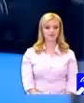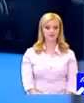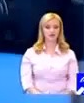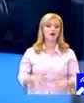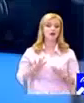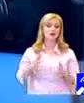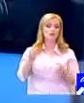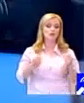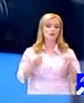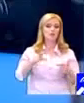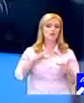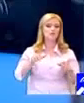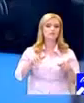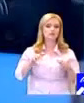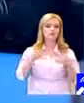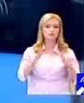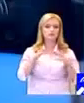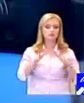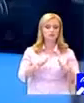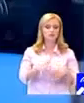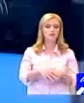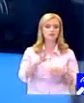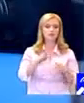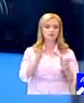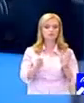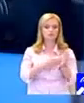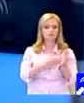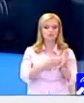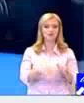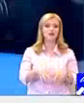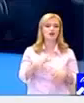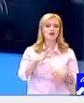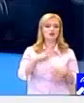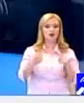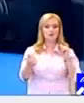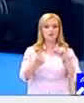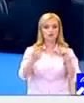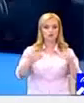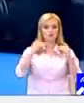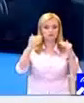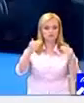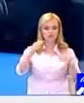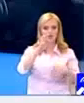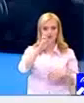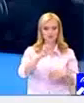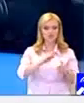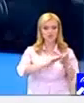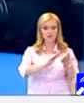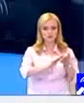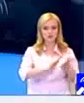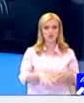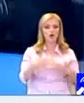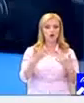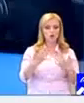Cazul șoferului amendat cu 300 de lei după ce și-a lipit pe mașină un absibild cu mesajul "Sunt împotriva majorării prețurilor la carburanți" a